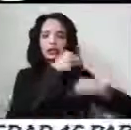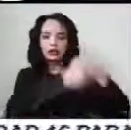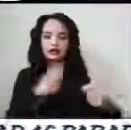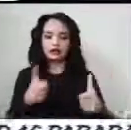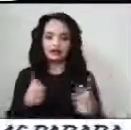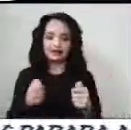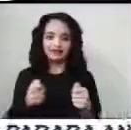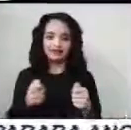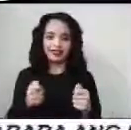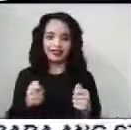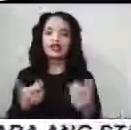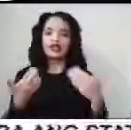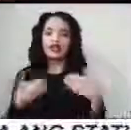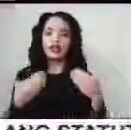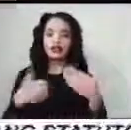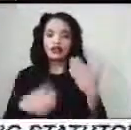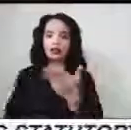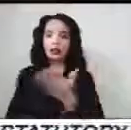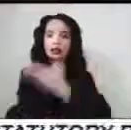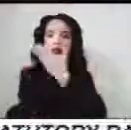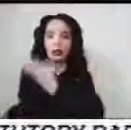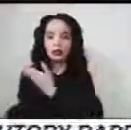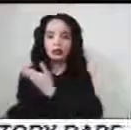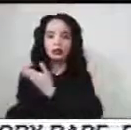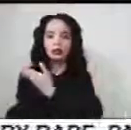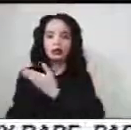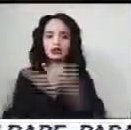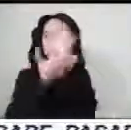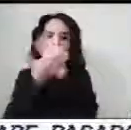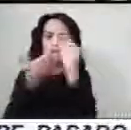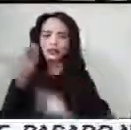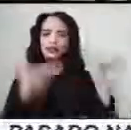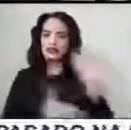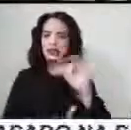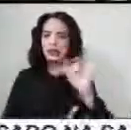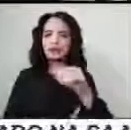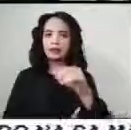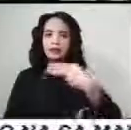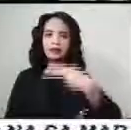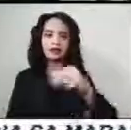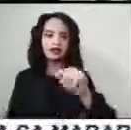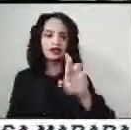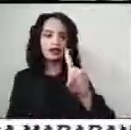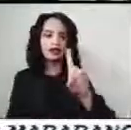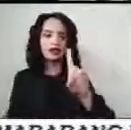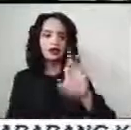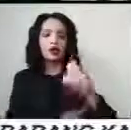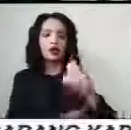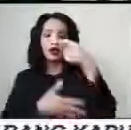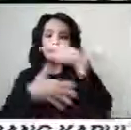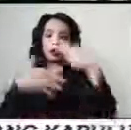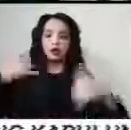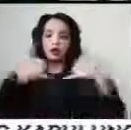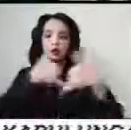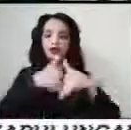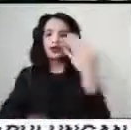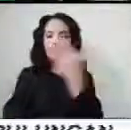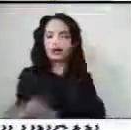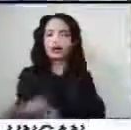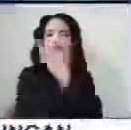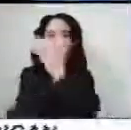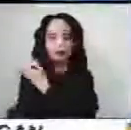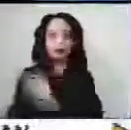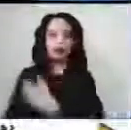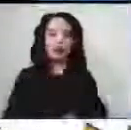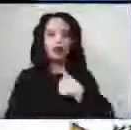Bakit PS5? Bakit hindi Xbox or Nintendo Switch? Fan din ako nung iba. I'm a PC gamer, Nintendo Switch gamer. Wala akong Xbox.